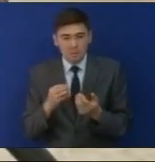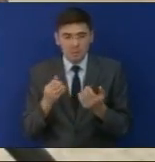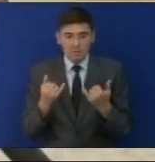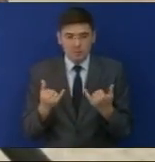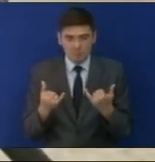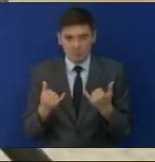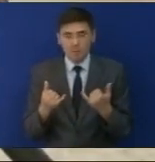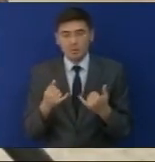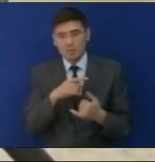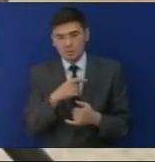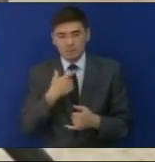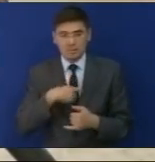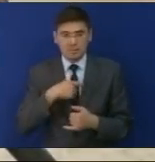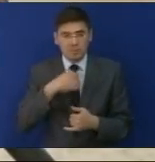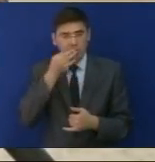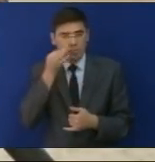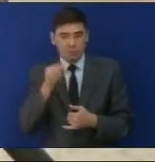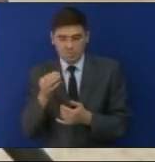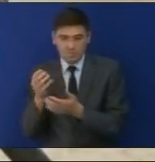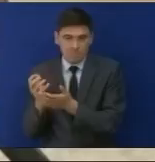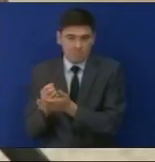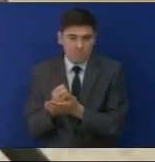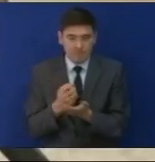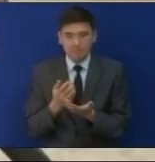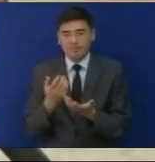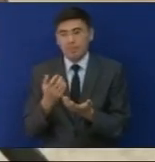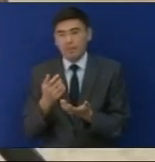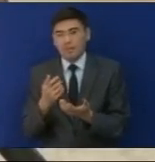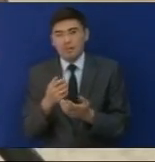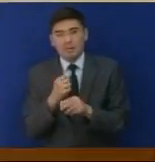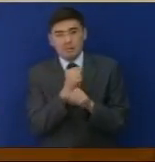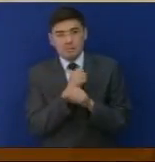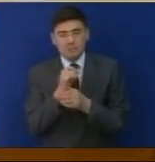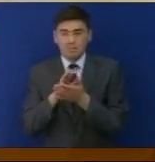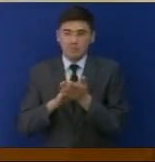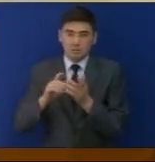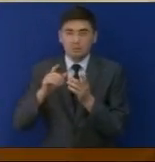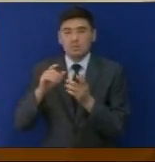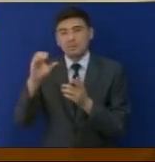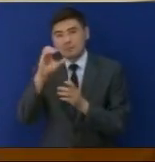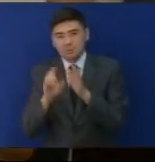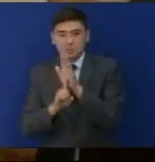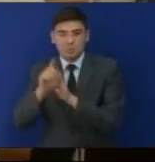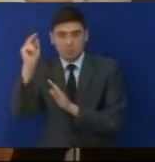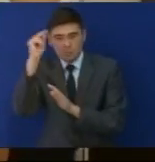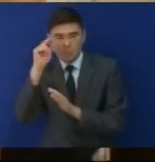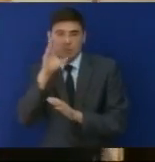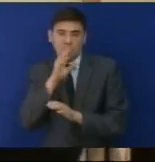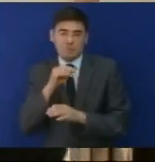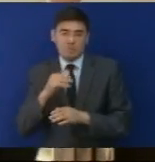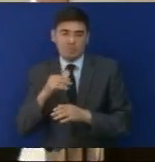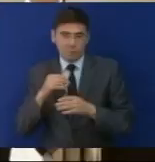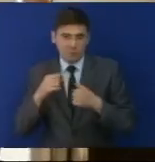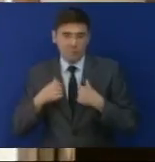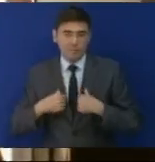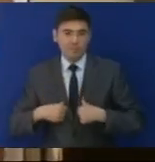физические навыки для того, чтобы с новыми силами пойти в новый учебный год. Особое внимание уделяется и к пришкольным лагерям.